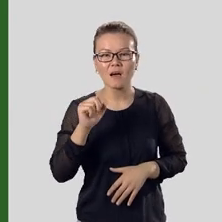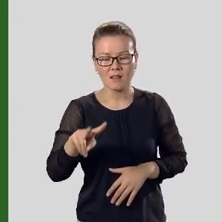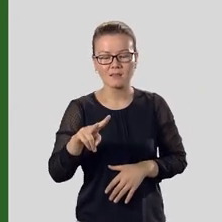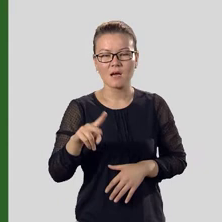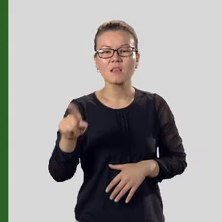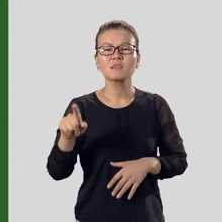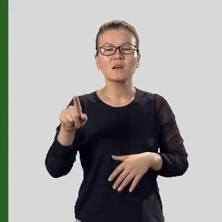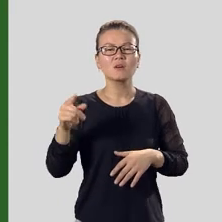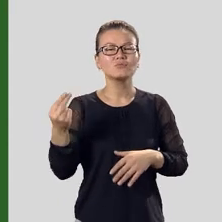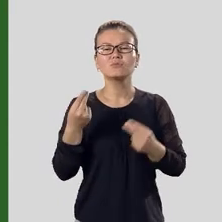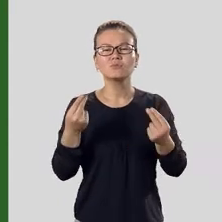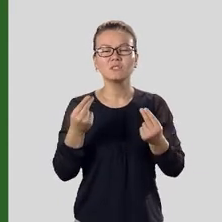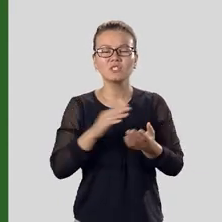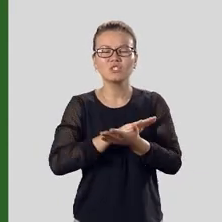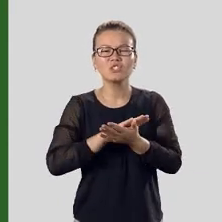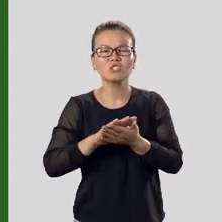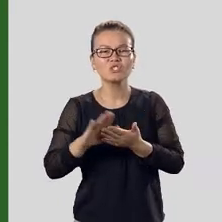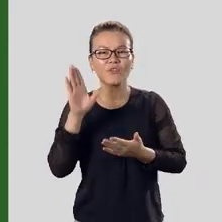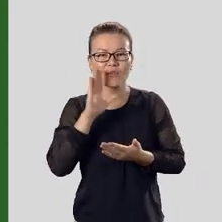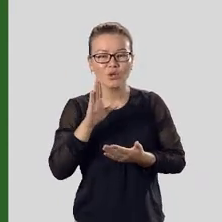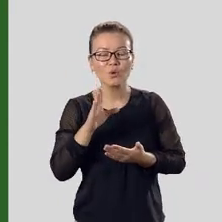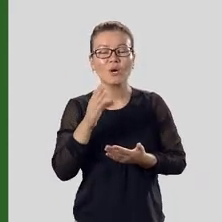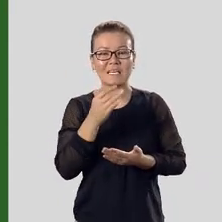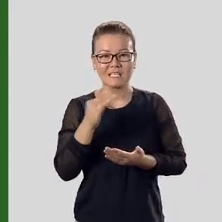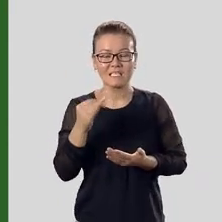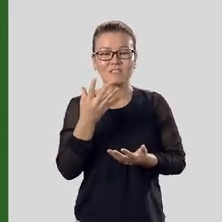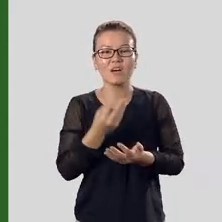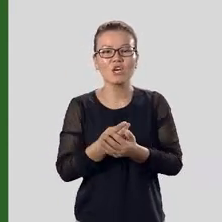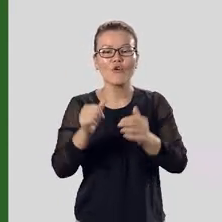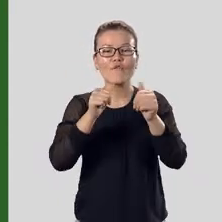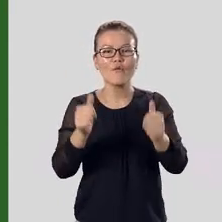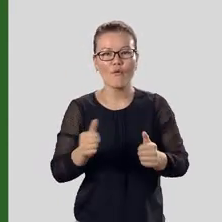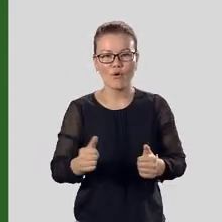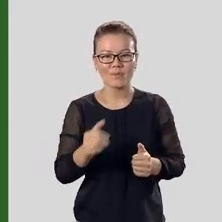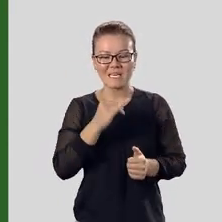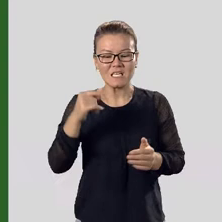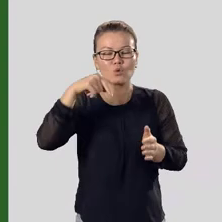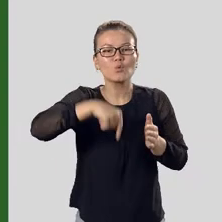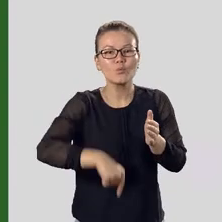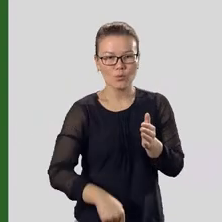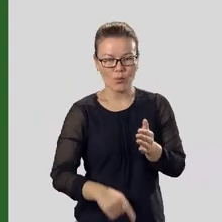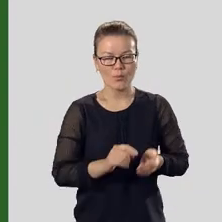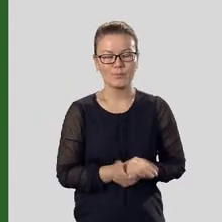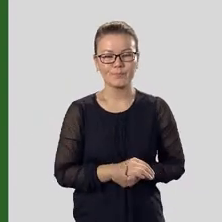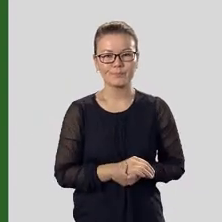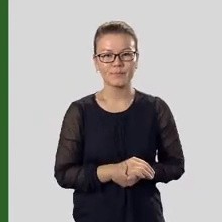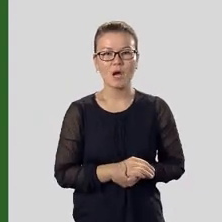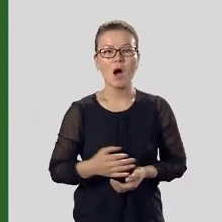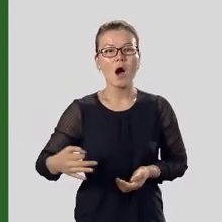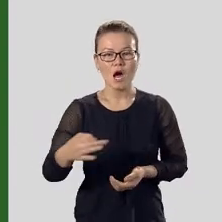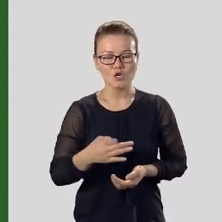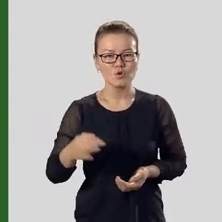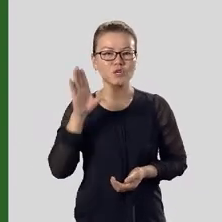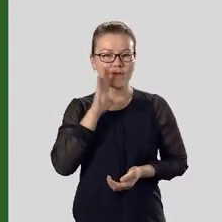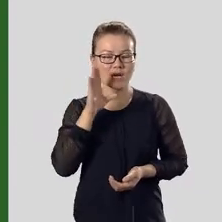только своей удивительно чистой водой, но и своей формой и глубиной. Озерная